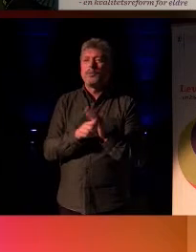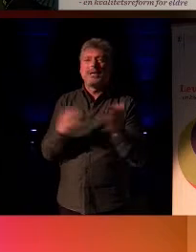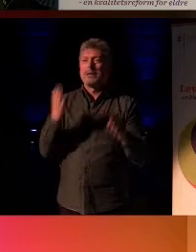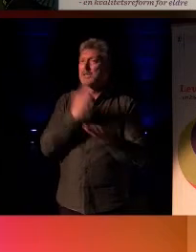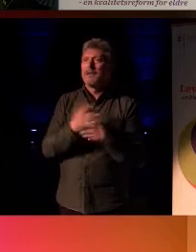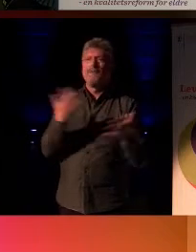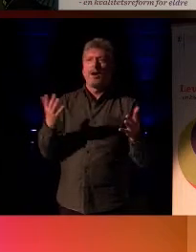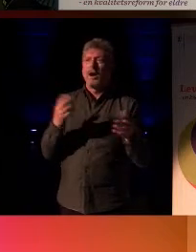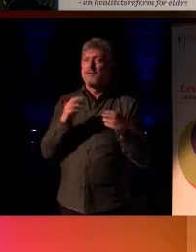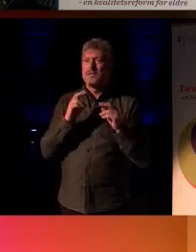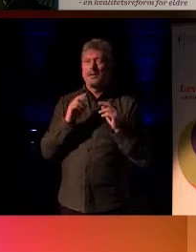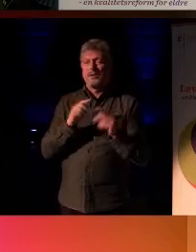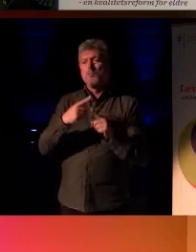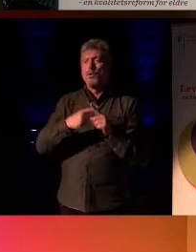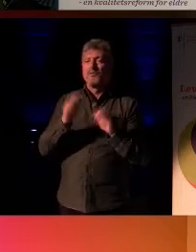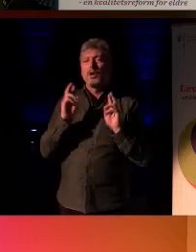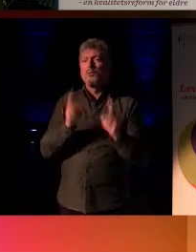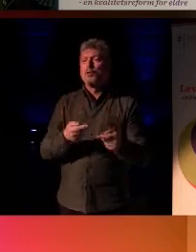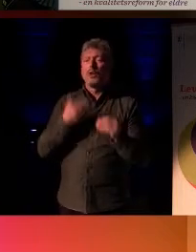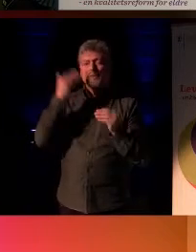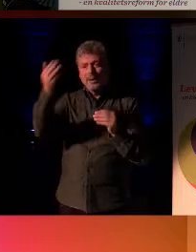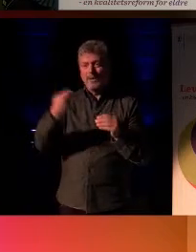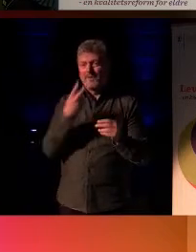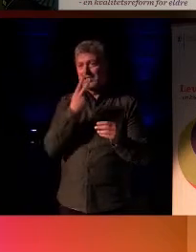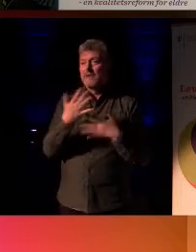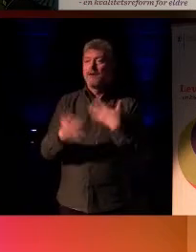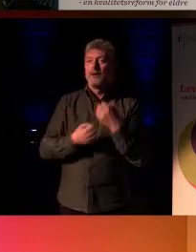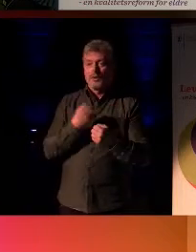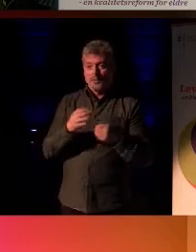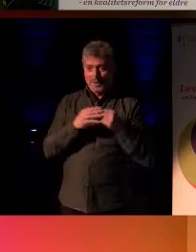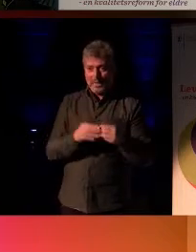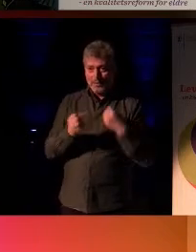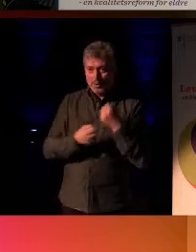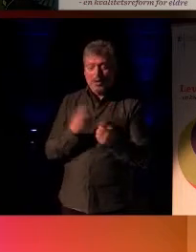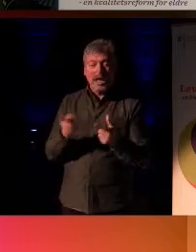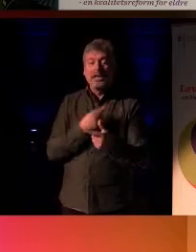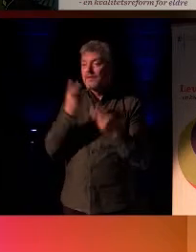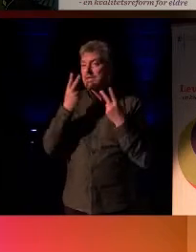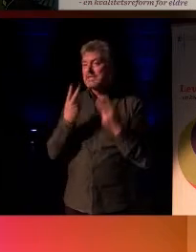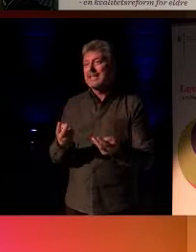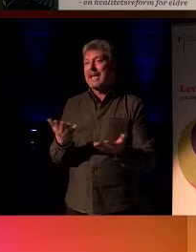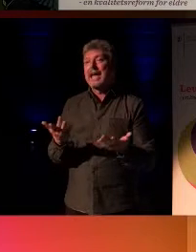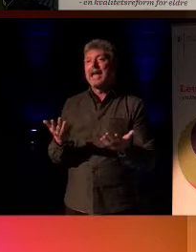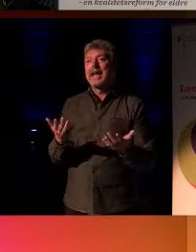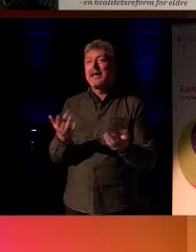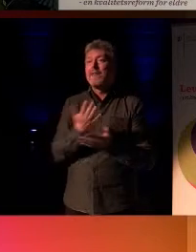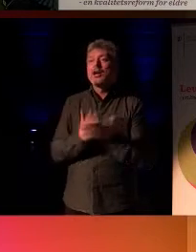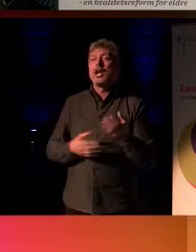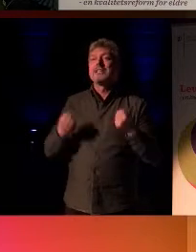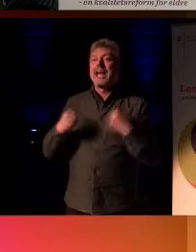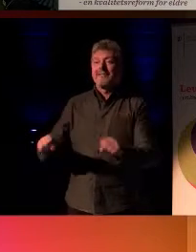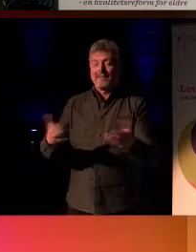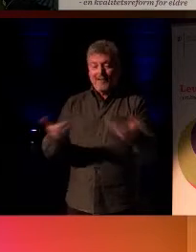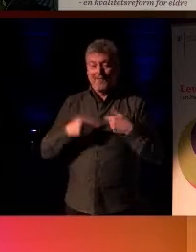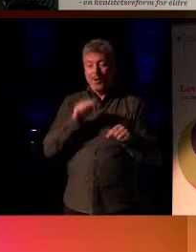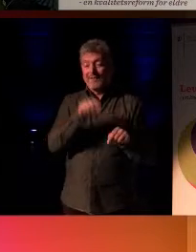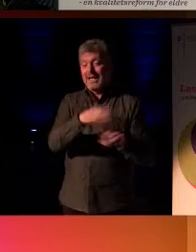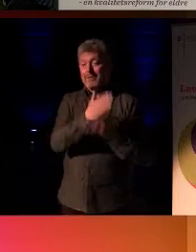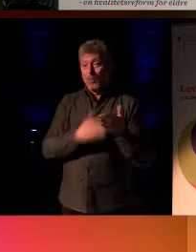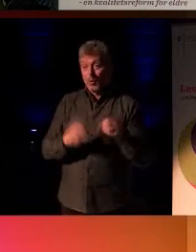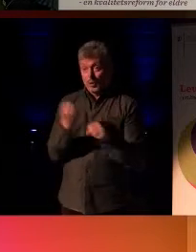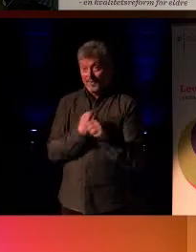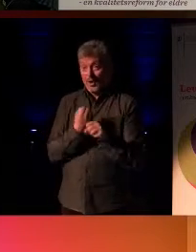bruke fremover for å se at vi gjør det vi har blitt enige om å gjøre, eller for å se hvilke effekter vi får av den måten vi jobber på